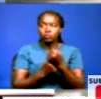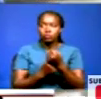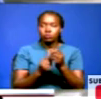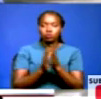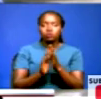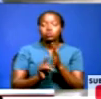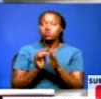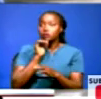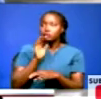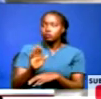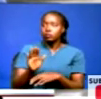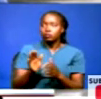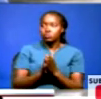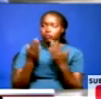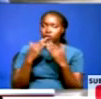yake.